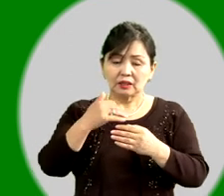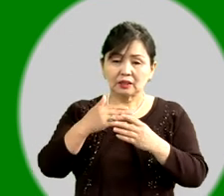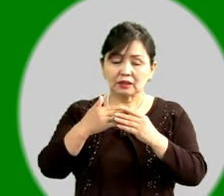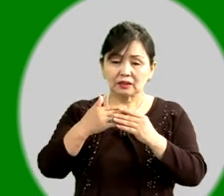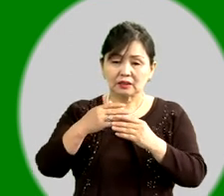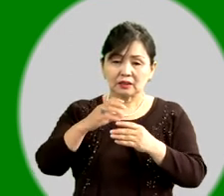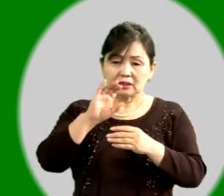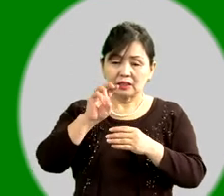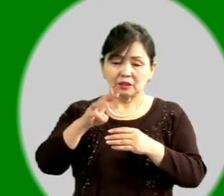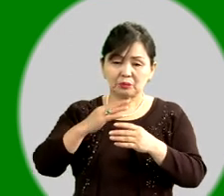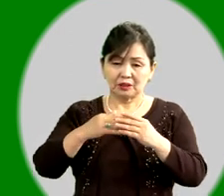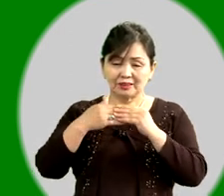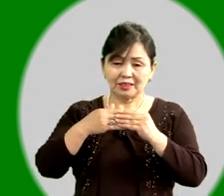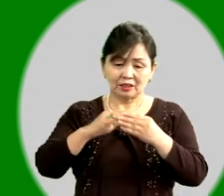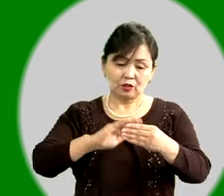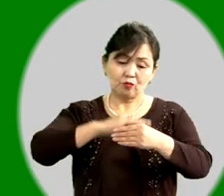бүрхвэ.